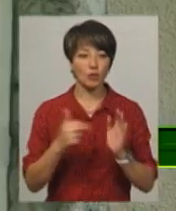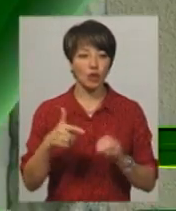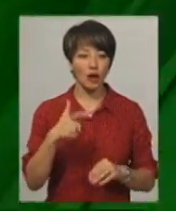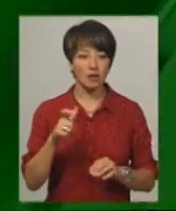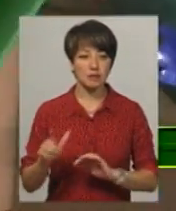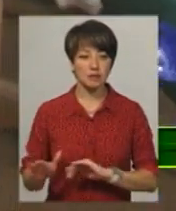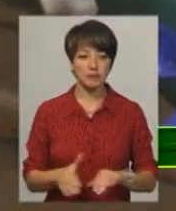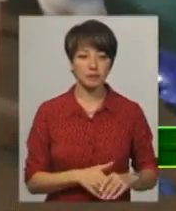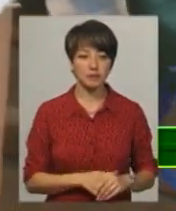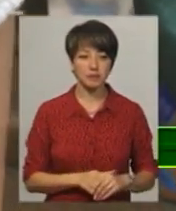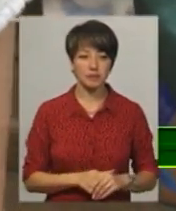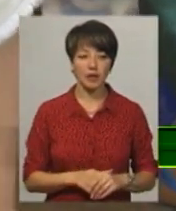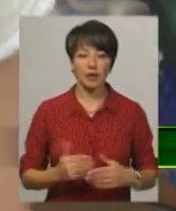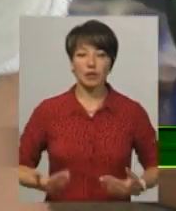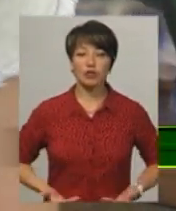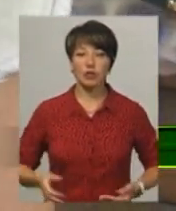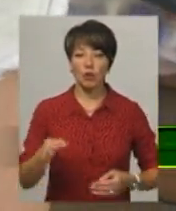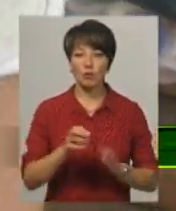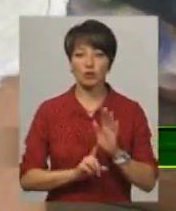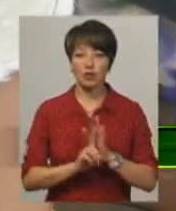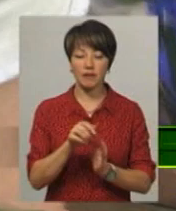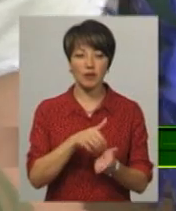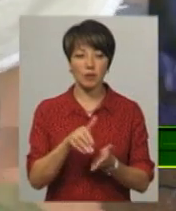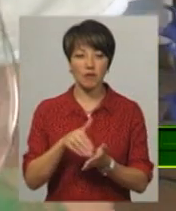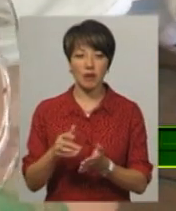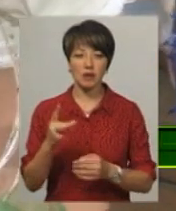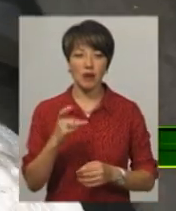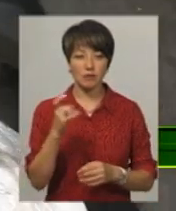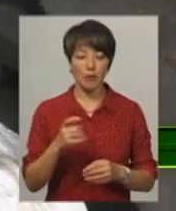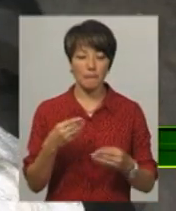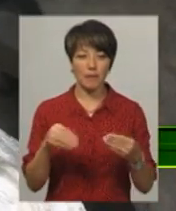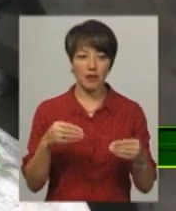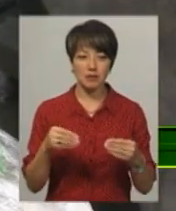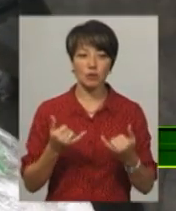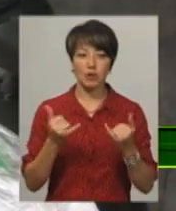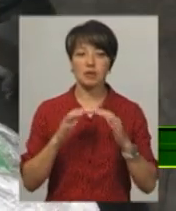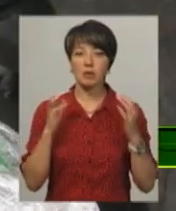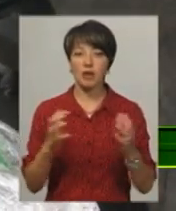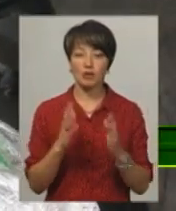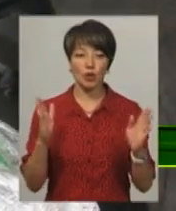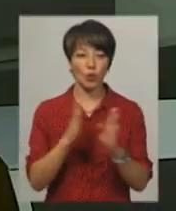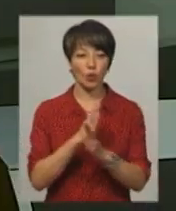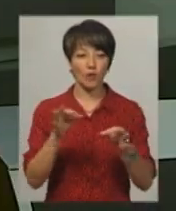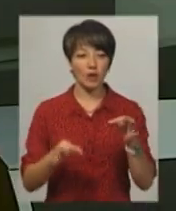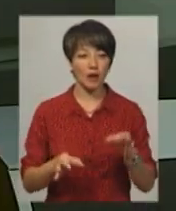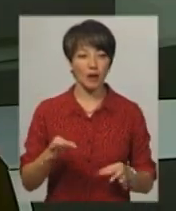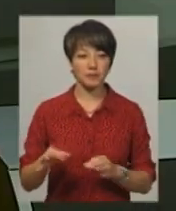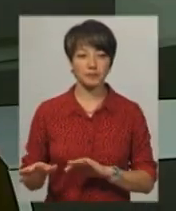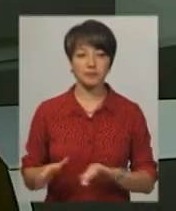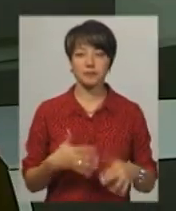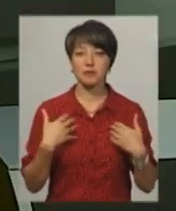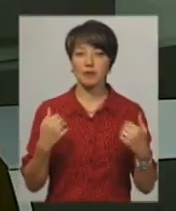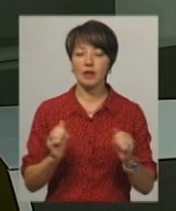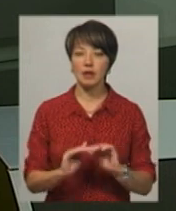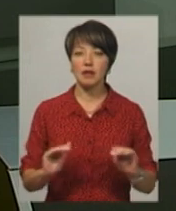газ. Жителі області почали відмовлятись від одноразового пластику задля збереження довкілля. На